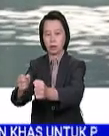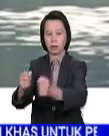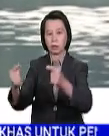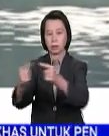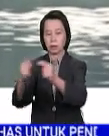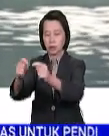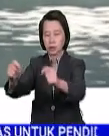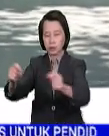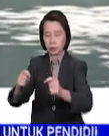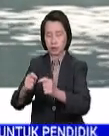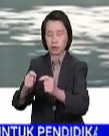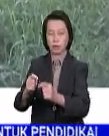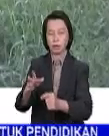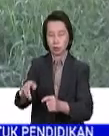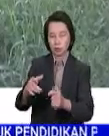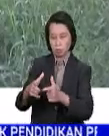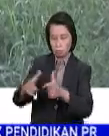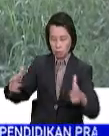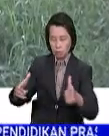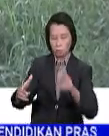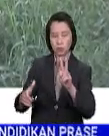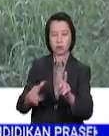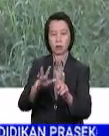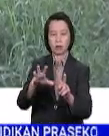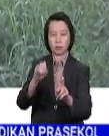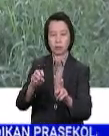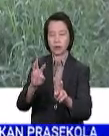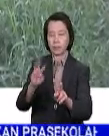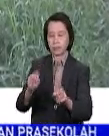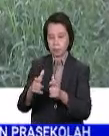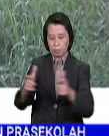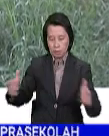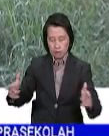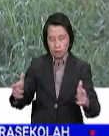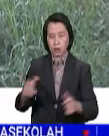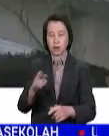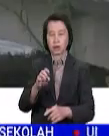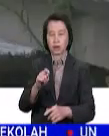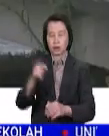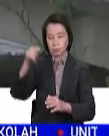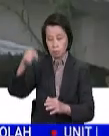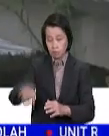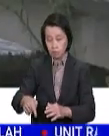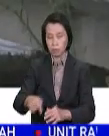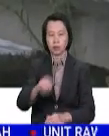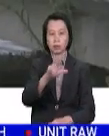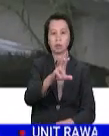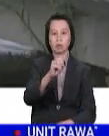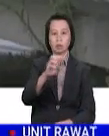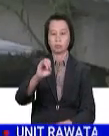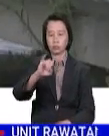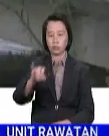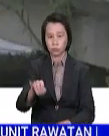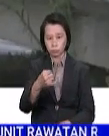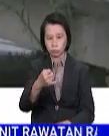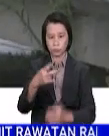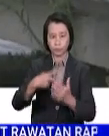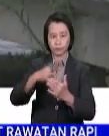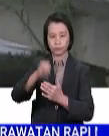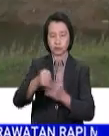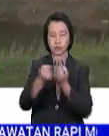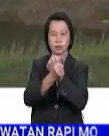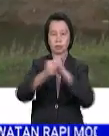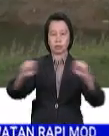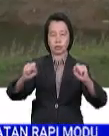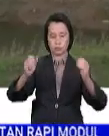Tasik Bungkus Ibu. Ia yang bersaiz 250 meter lebar dan 2 meter tinggi memakan kos RM300 juta. Projek dijangka